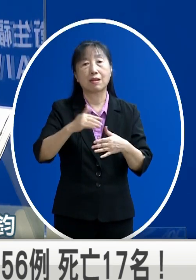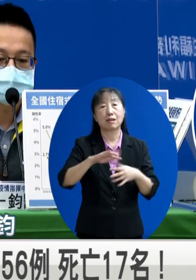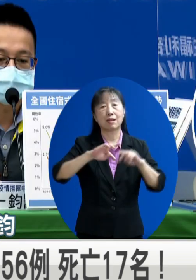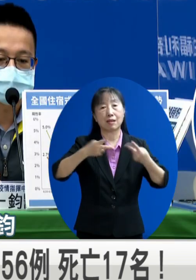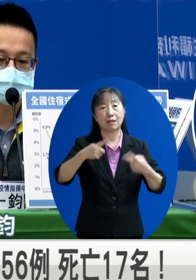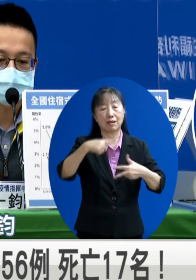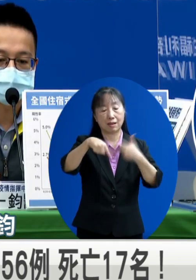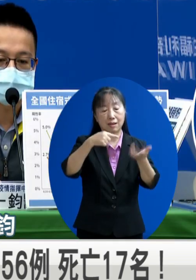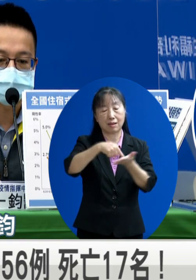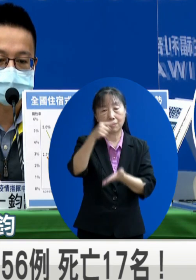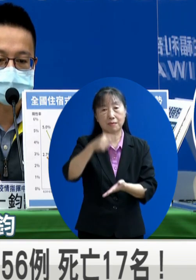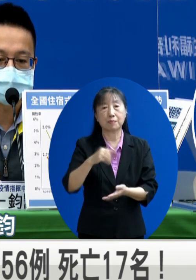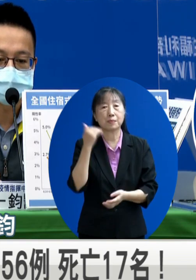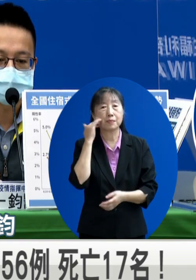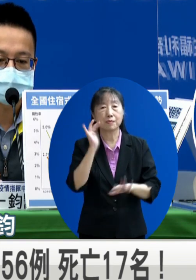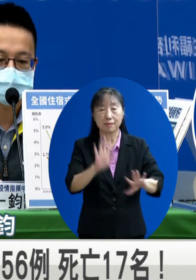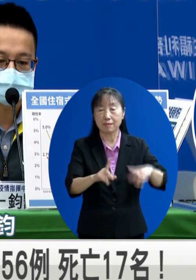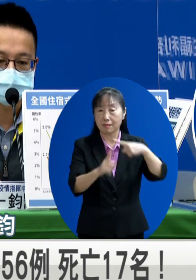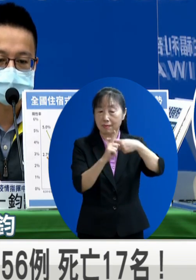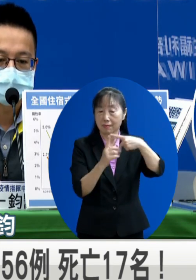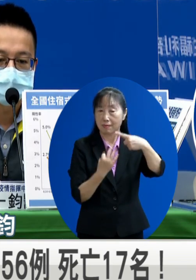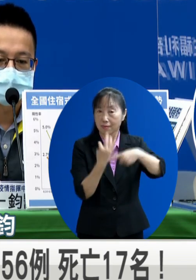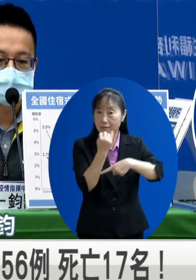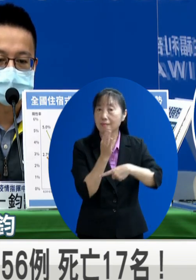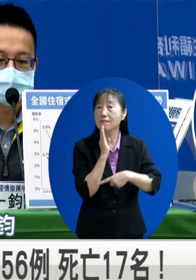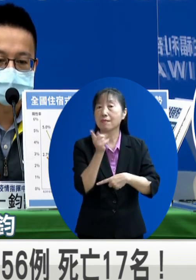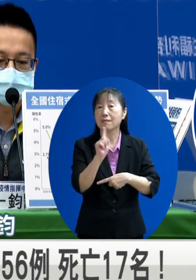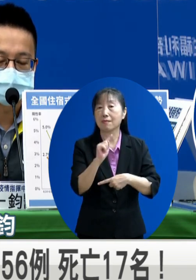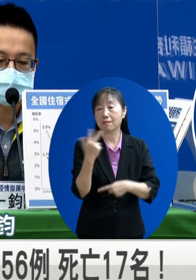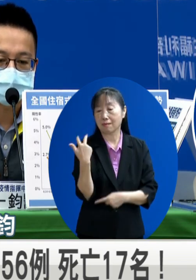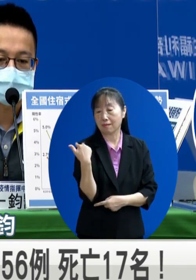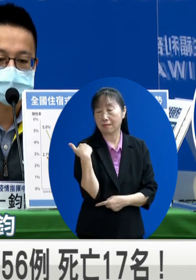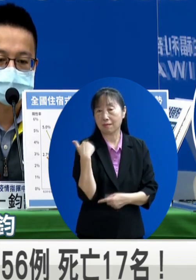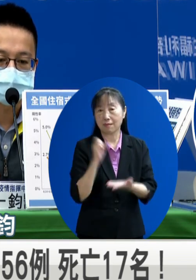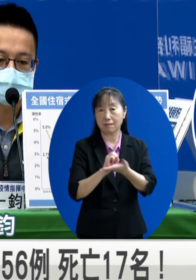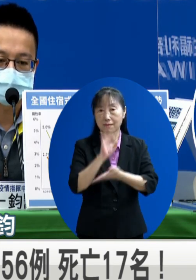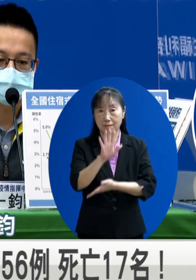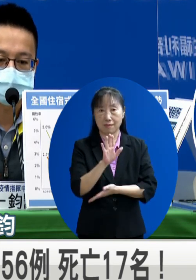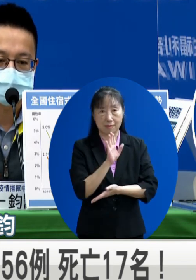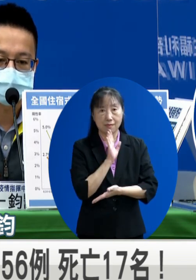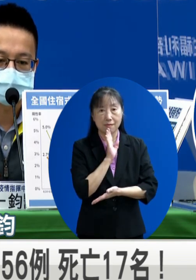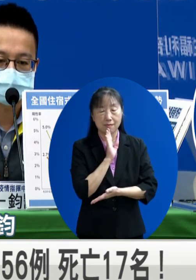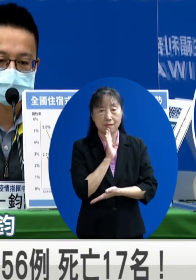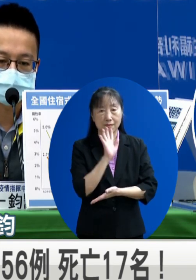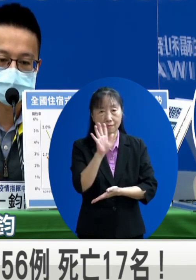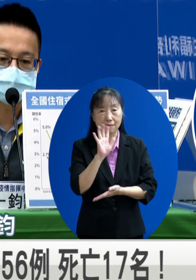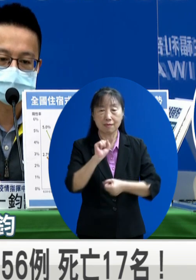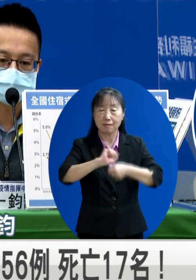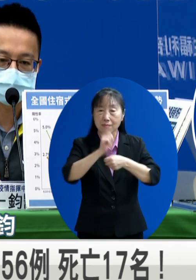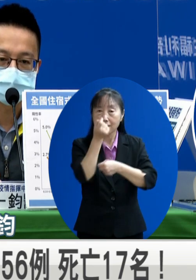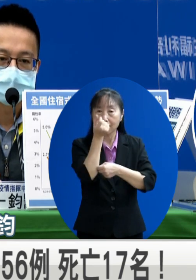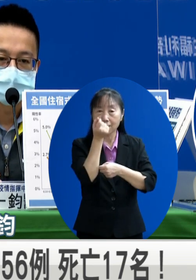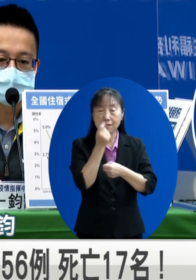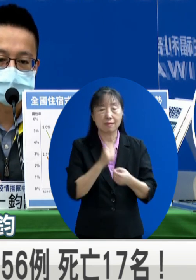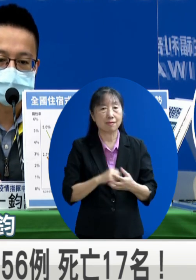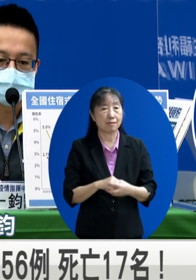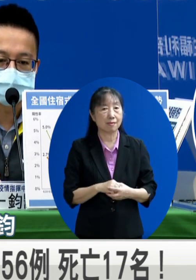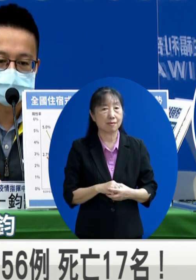1周1次。那目前这个阳性率的部分在上周曾经报告过说有些微的上升